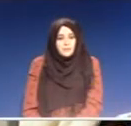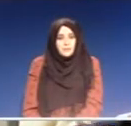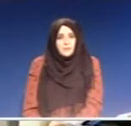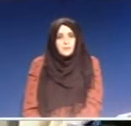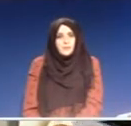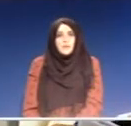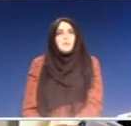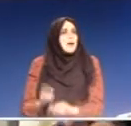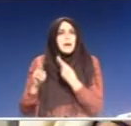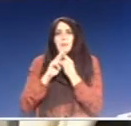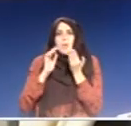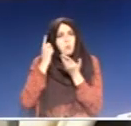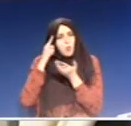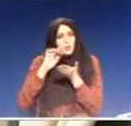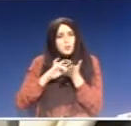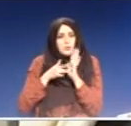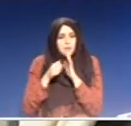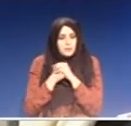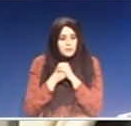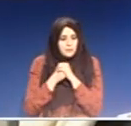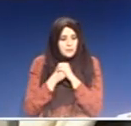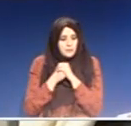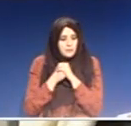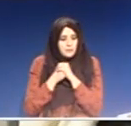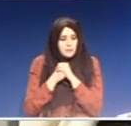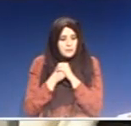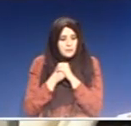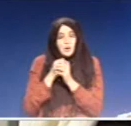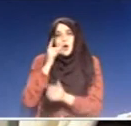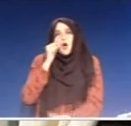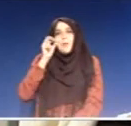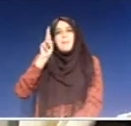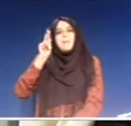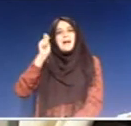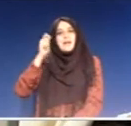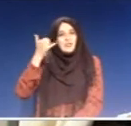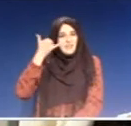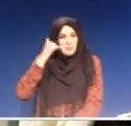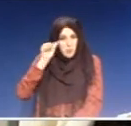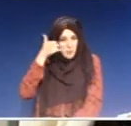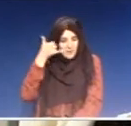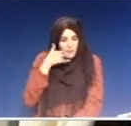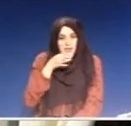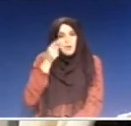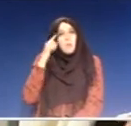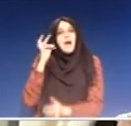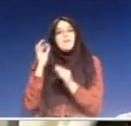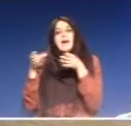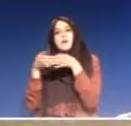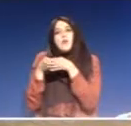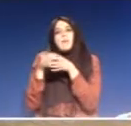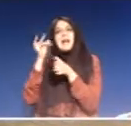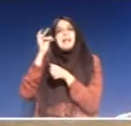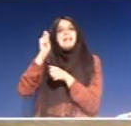إلى سعاد نعم دكتور الشيخ رشيد أيضا أشار إلى هي التجمع لنعود إن شاء الله